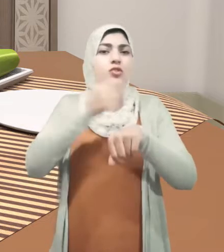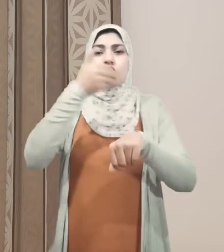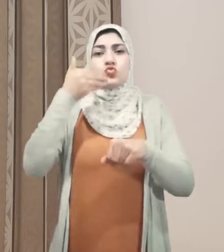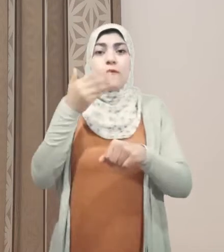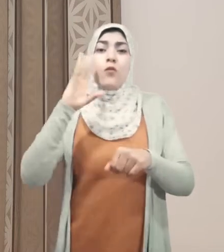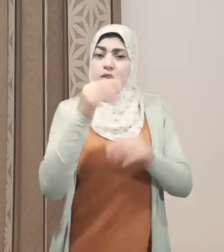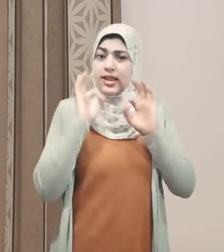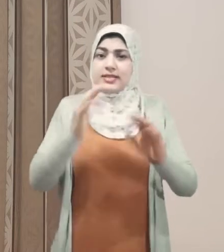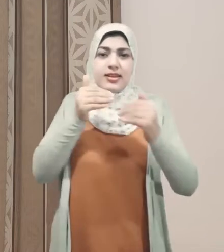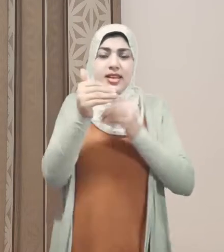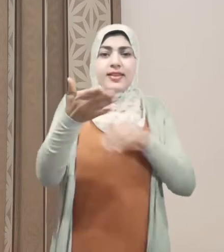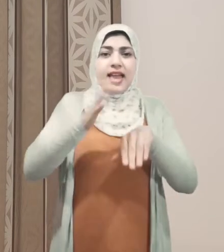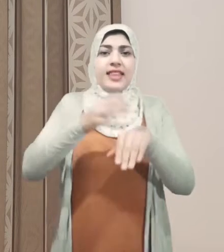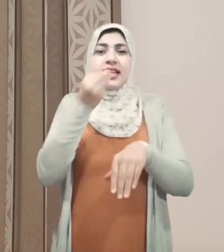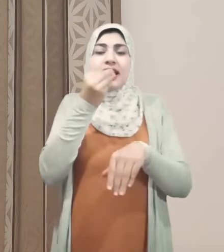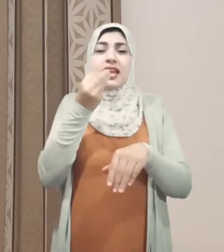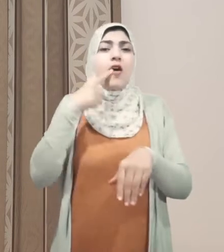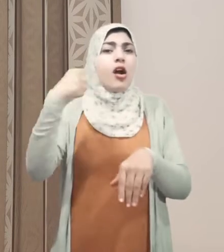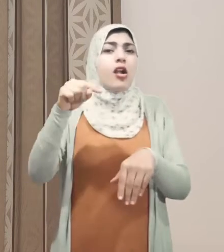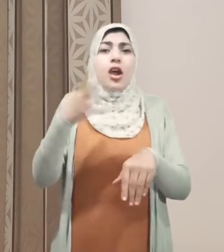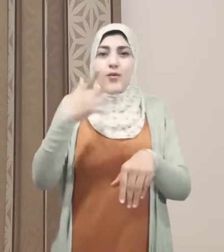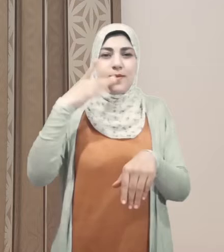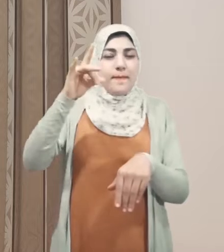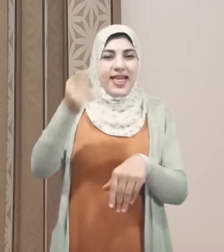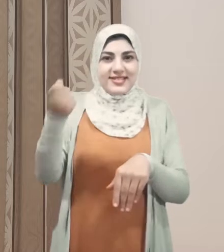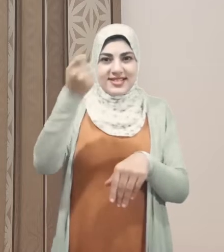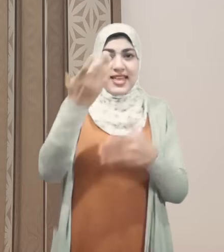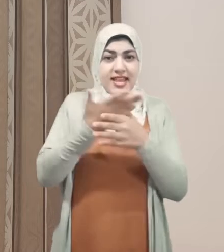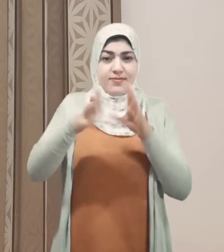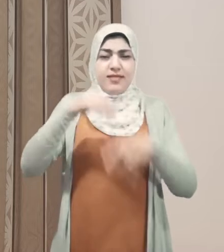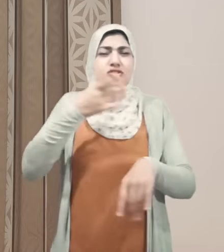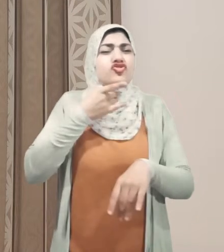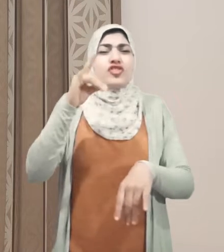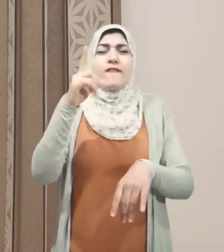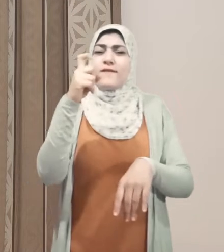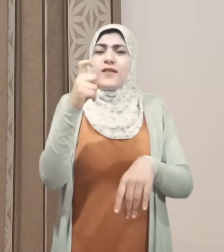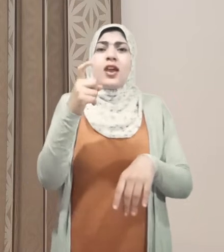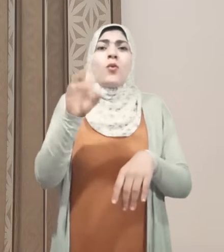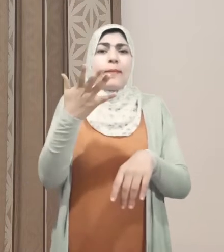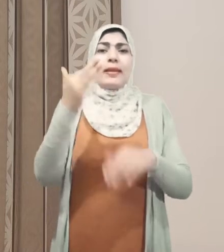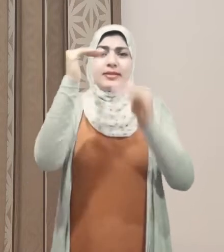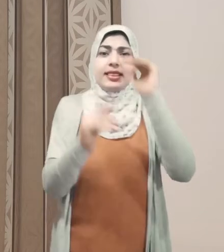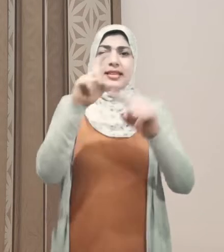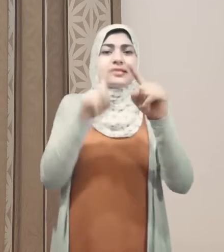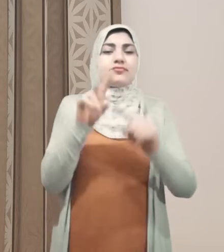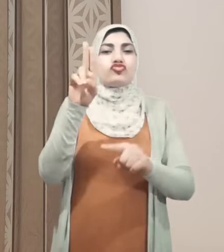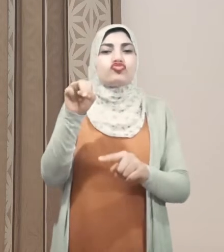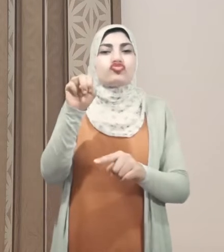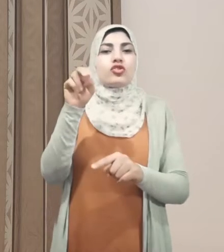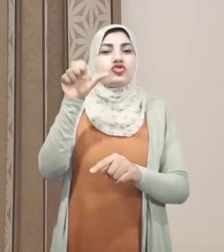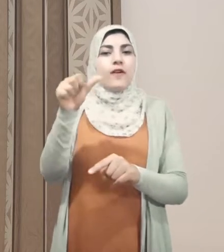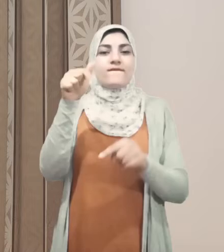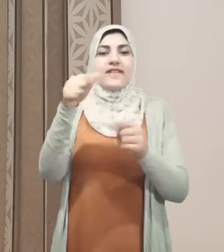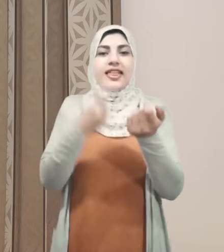الصوم. في كل الأحوال لازم نتجنب الأطعمة الحارة واللي ملحها زايد، لأنها تسبب جفاف للحلق وتقلل مستويات